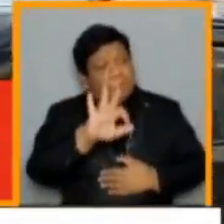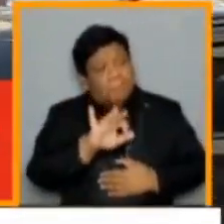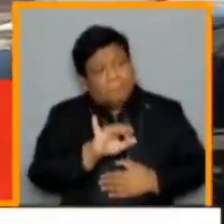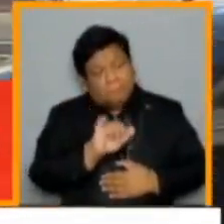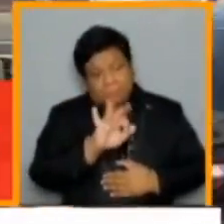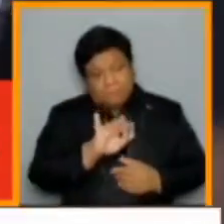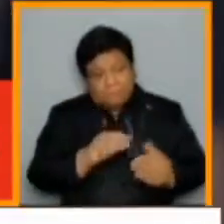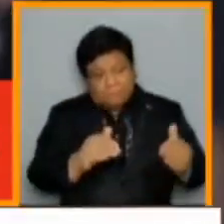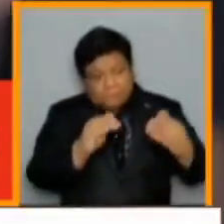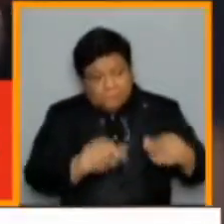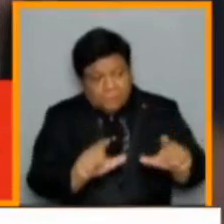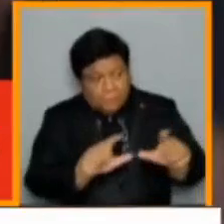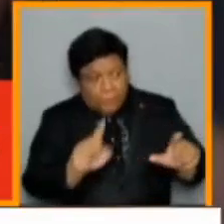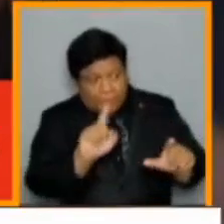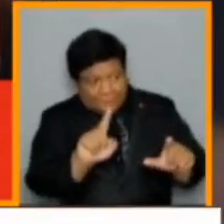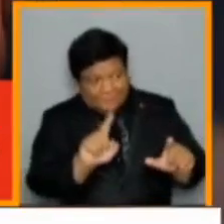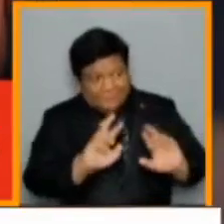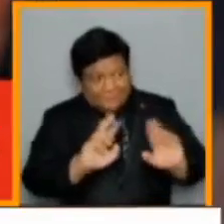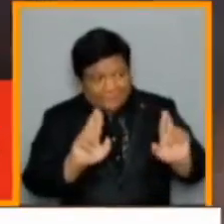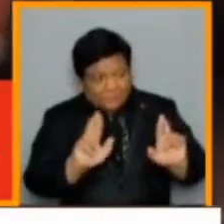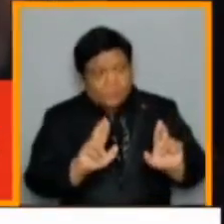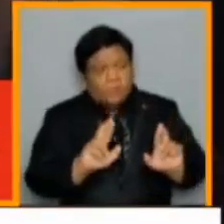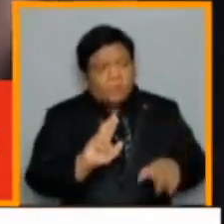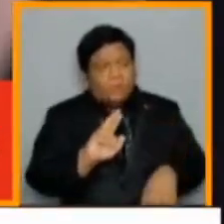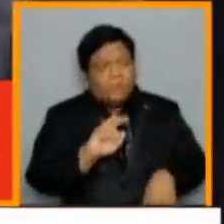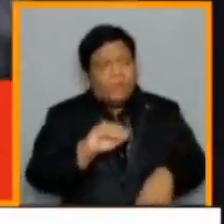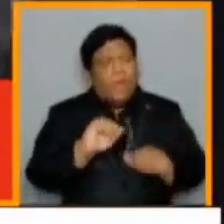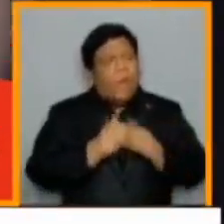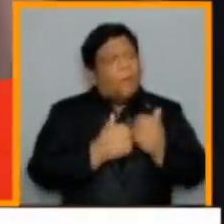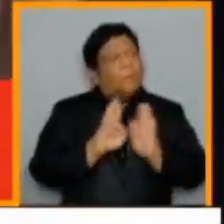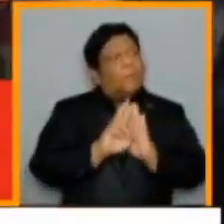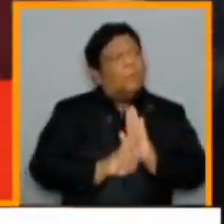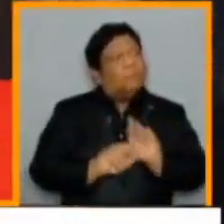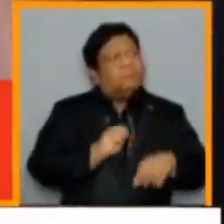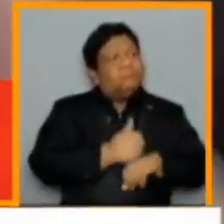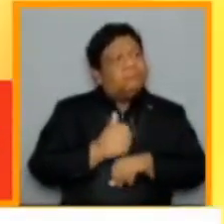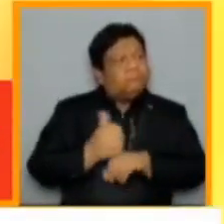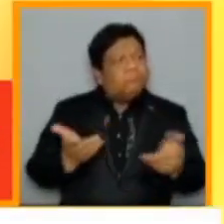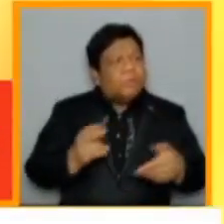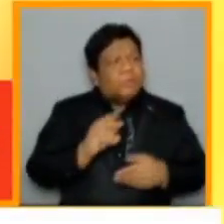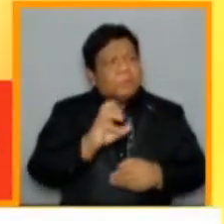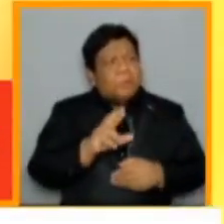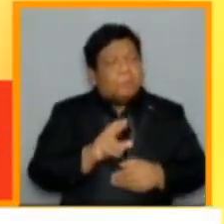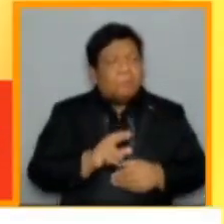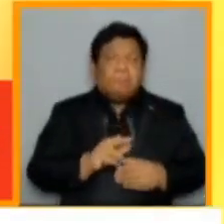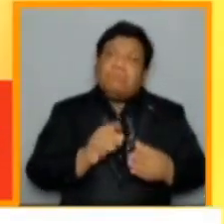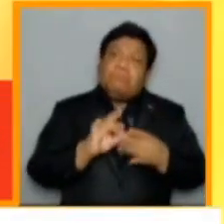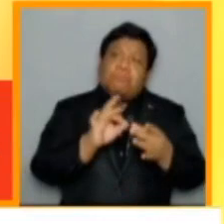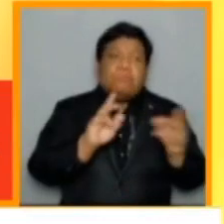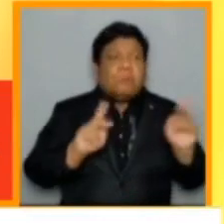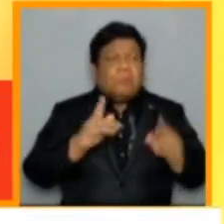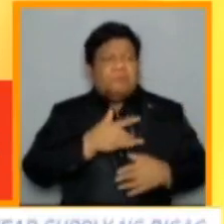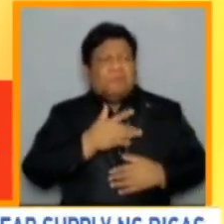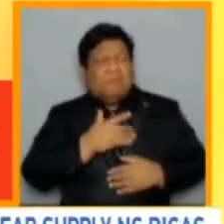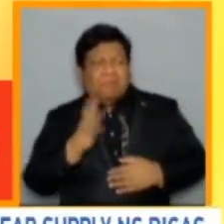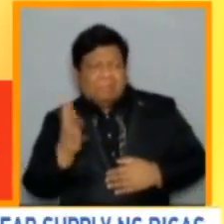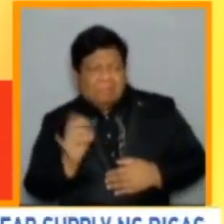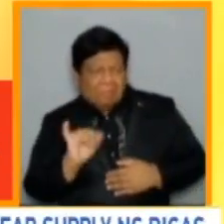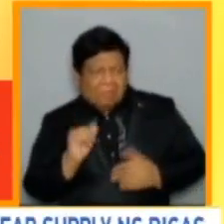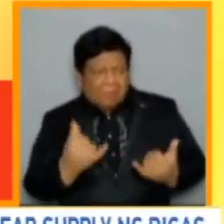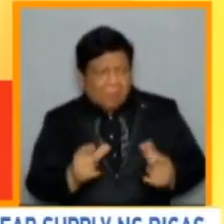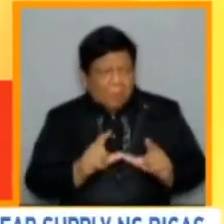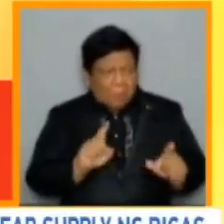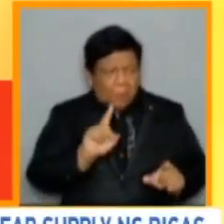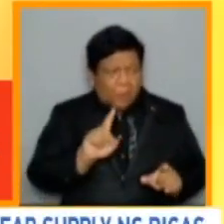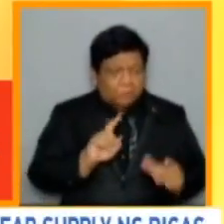lalo na ho dito sa NCR? Kasi yung sabi nga nung iba, parang ngayon, parang alert level 1. Ano ho yung magiging pagkakaiba pag alert level 1 na